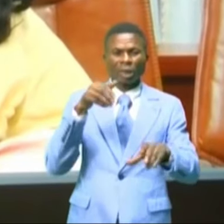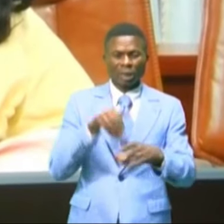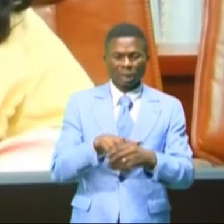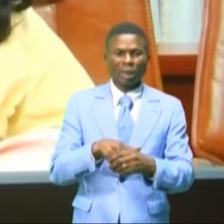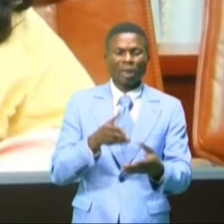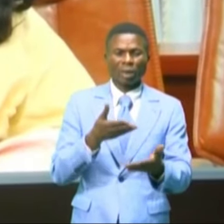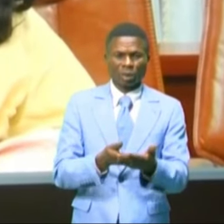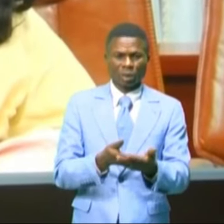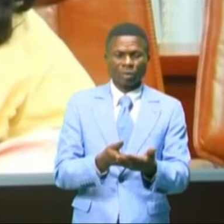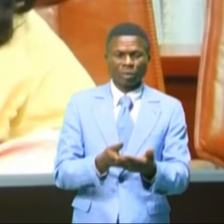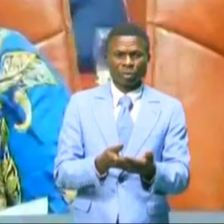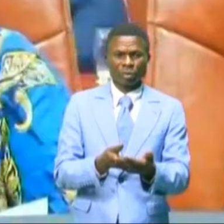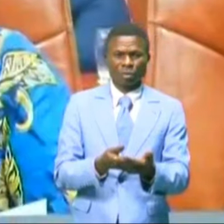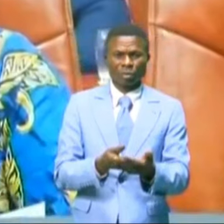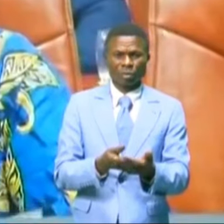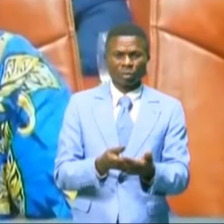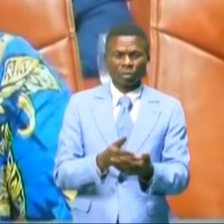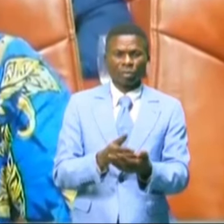abonnements.